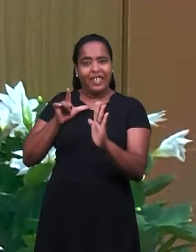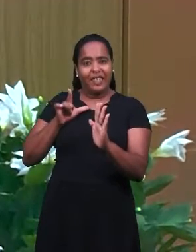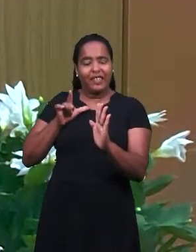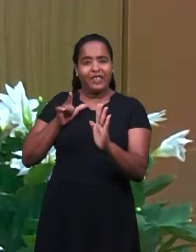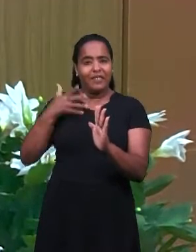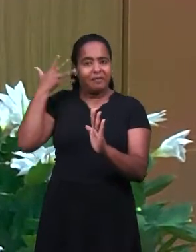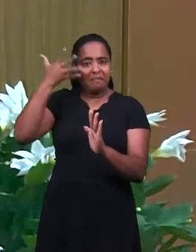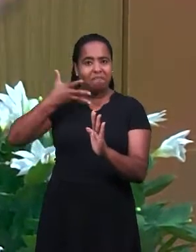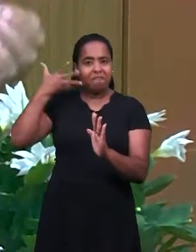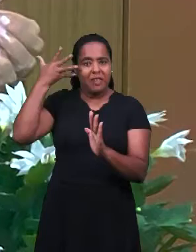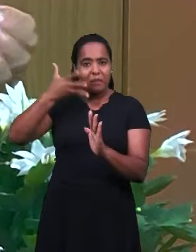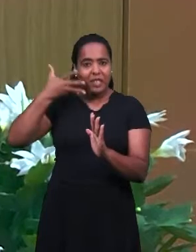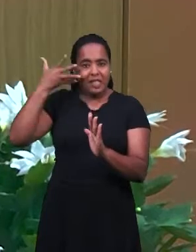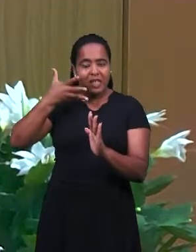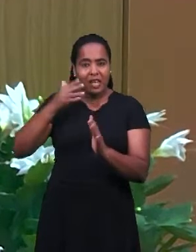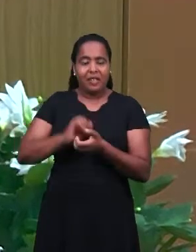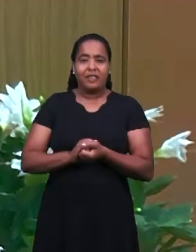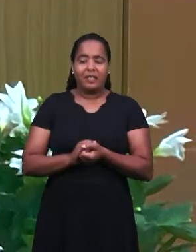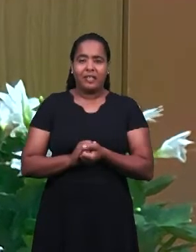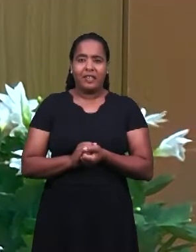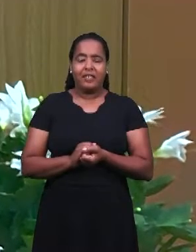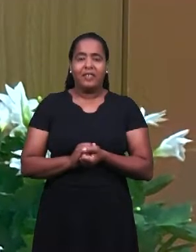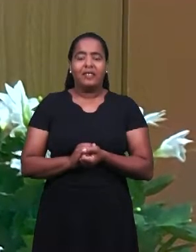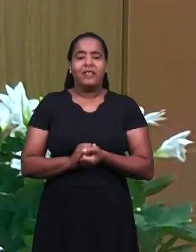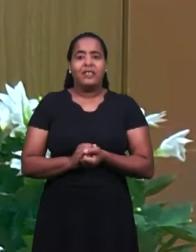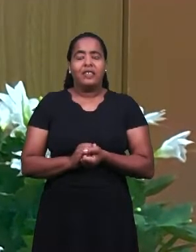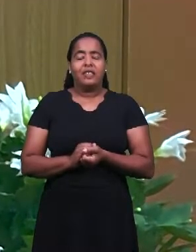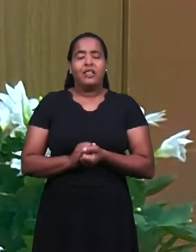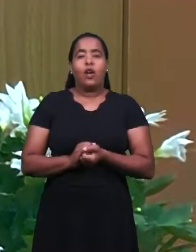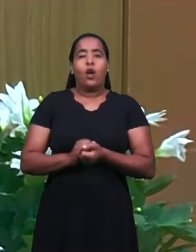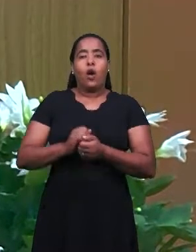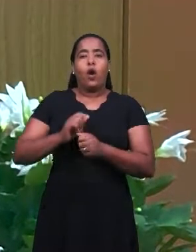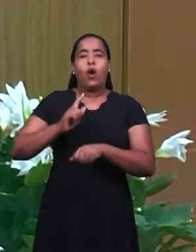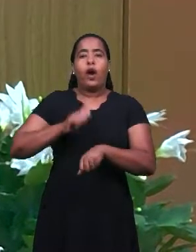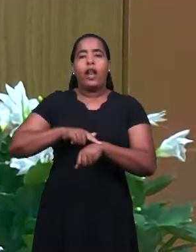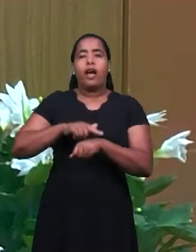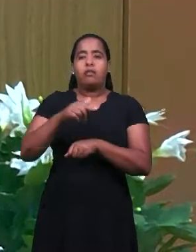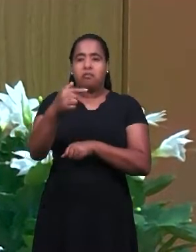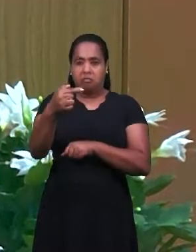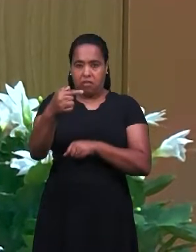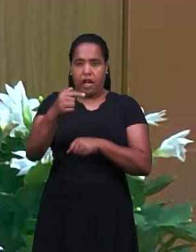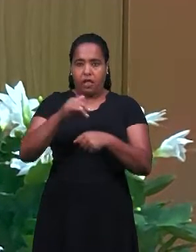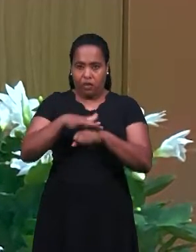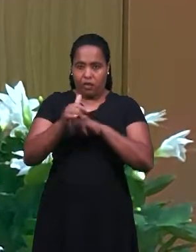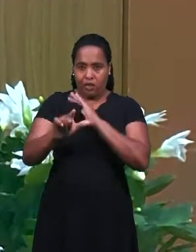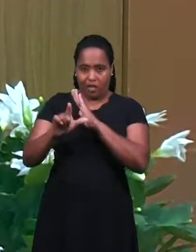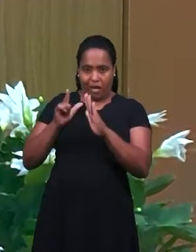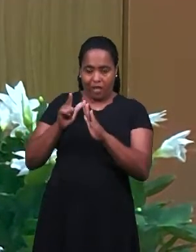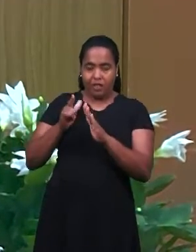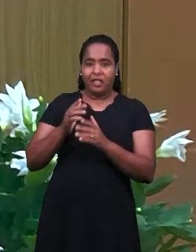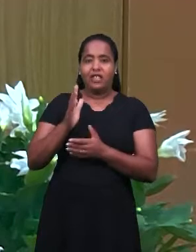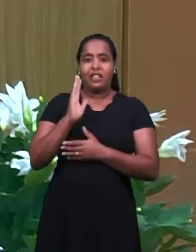До нашего слова в 7 часов уже